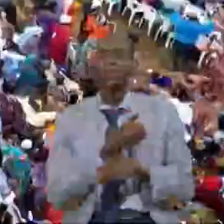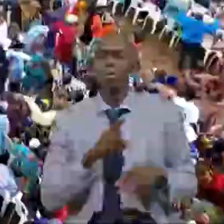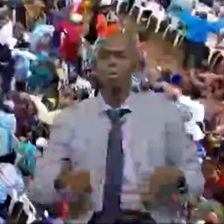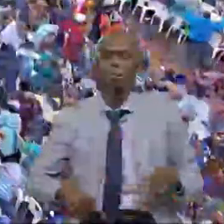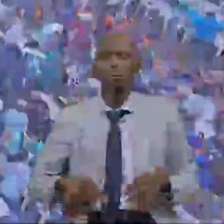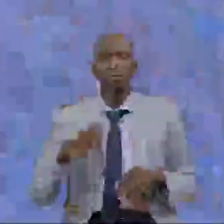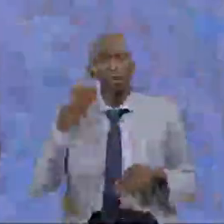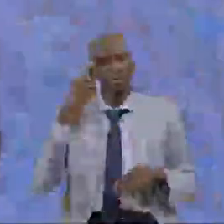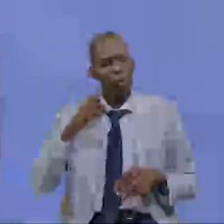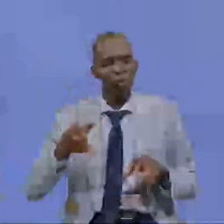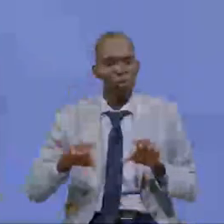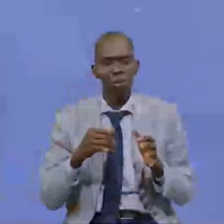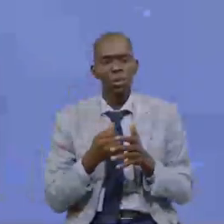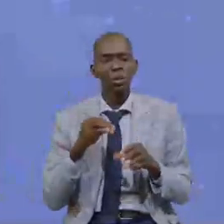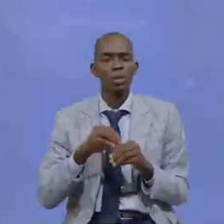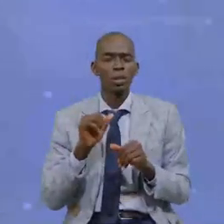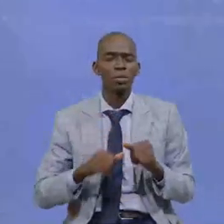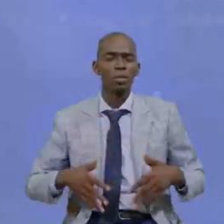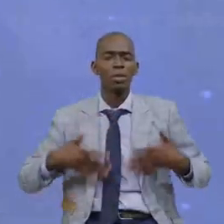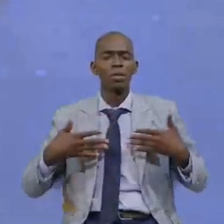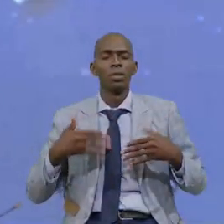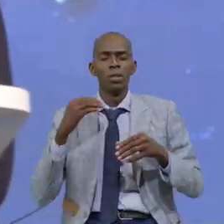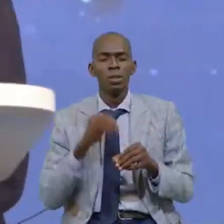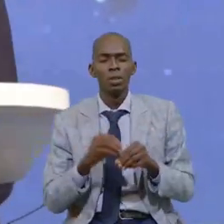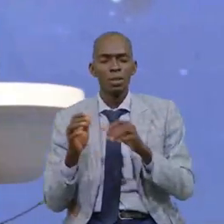Merci Seigneur. Confirme-le dans chaque